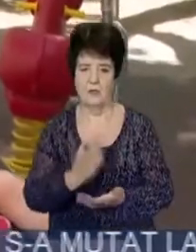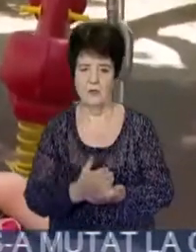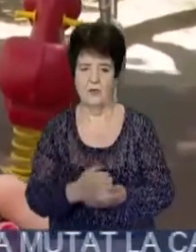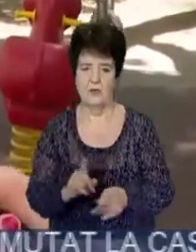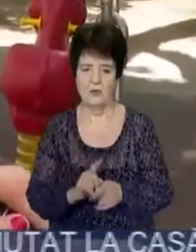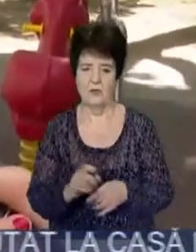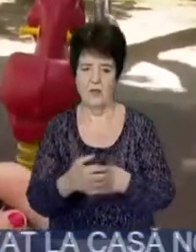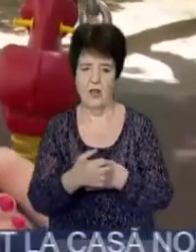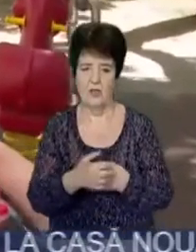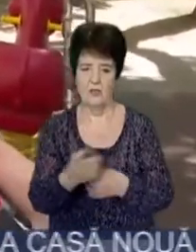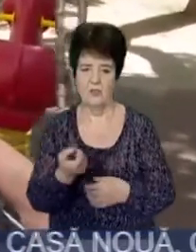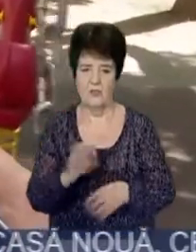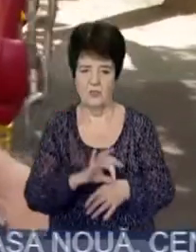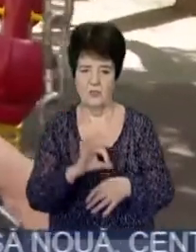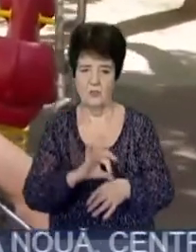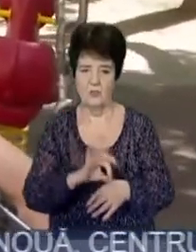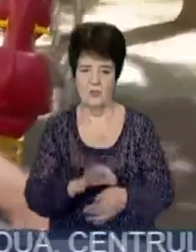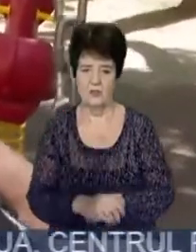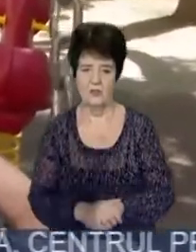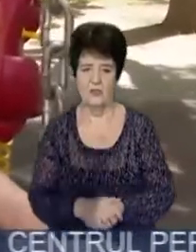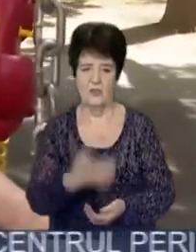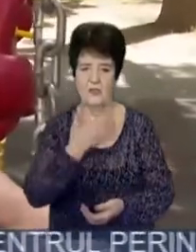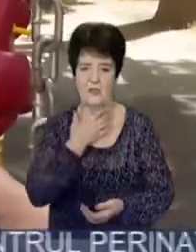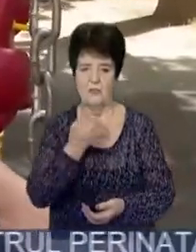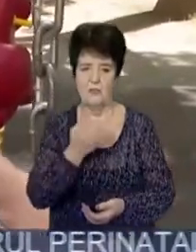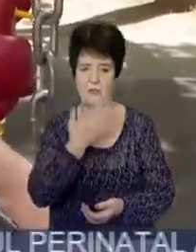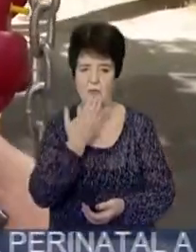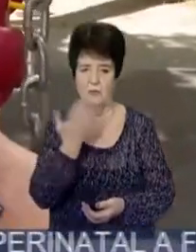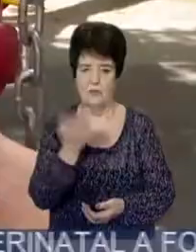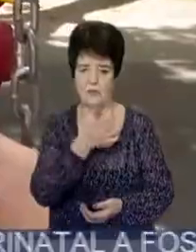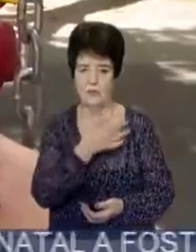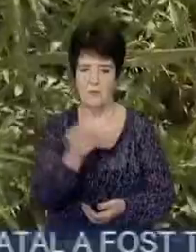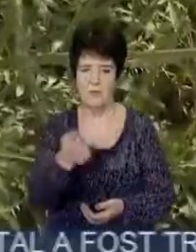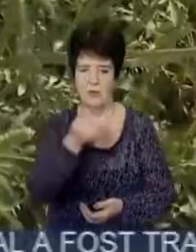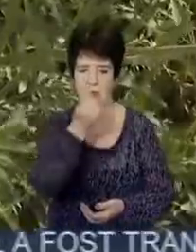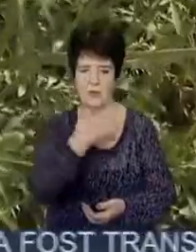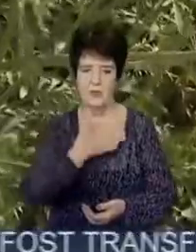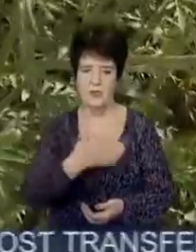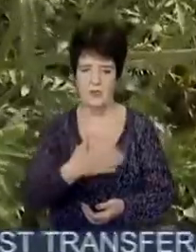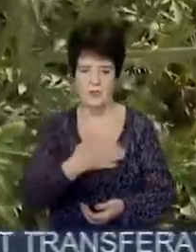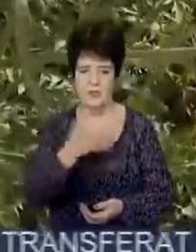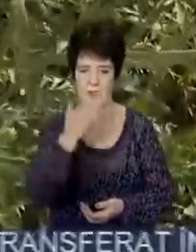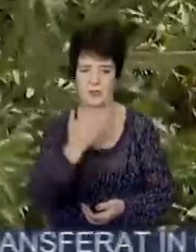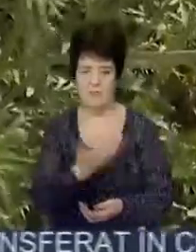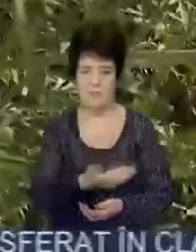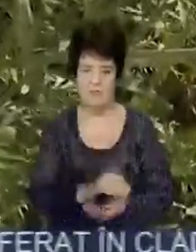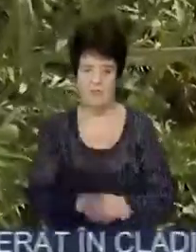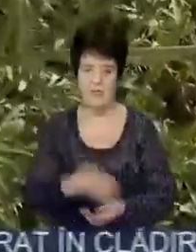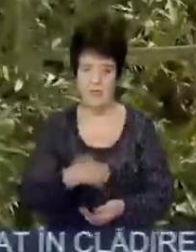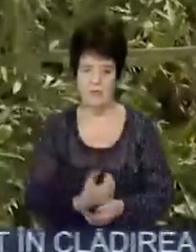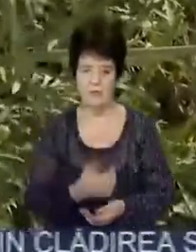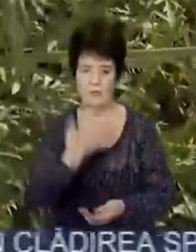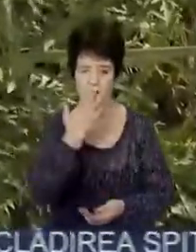și zice că este cam dificil în ultima perioadă, nu poate să respire. Tuse,